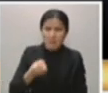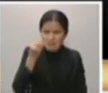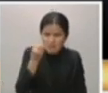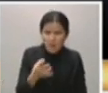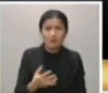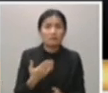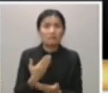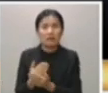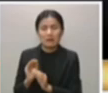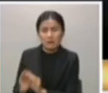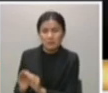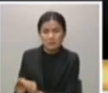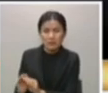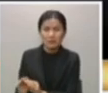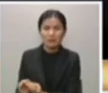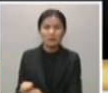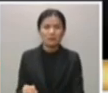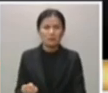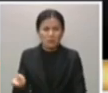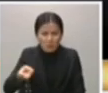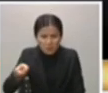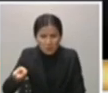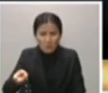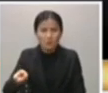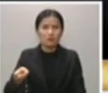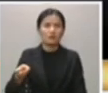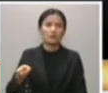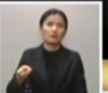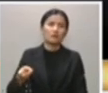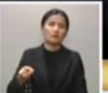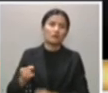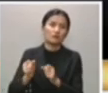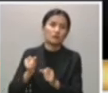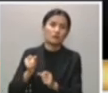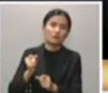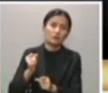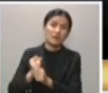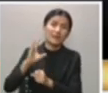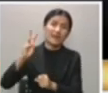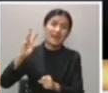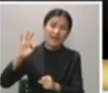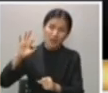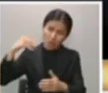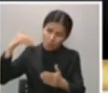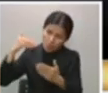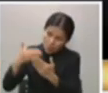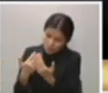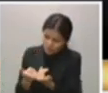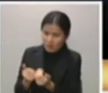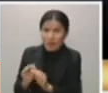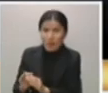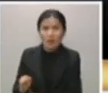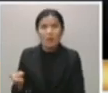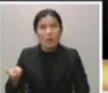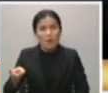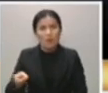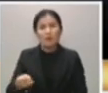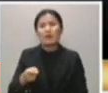นต่ำสุดในรอบ9ปีทั้งหมดนี้เกิดจากนโยบายบริหารเศรษฐกิจผิดพล